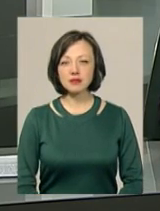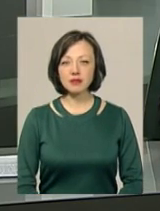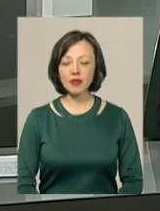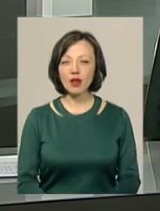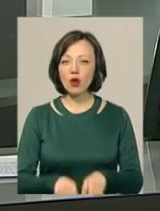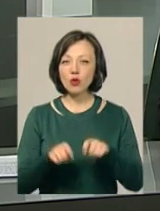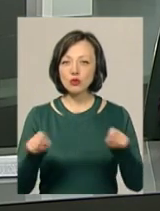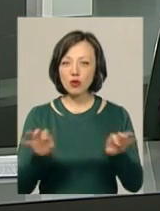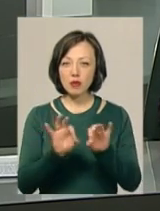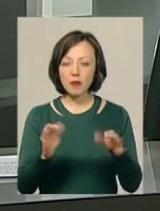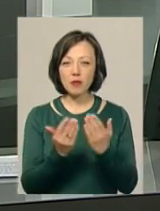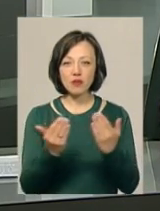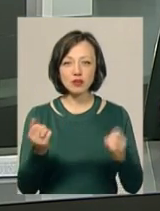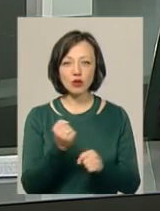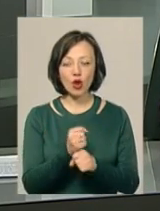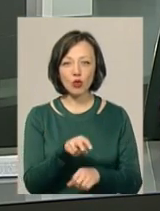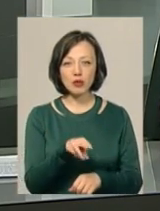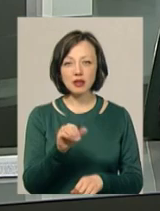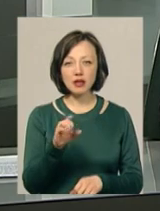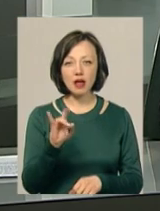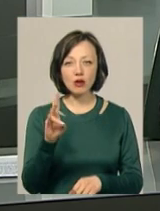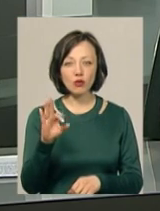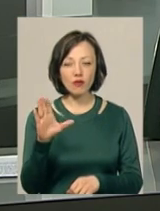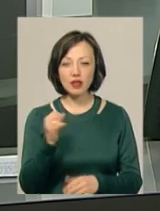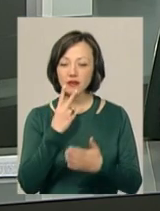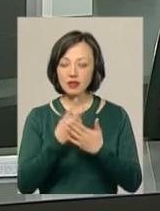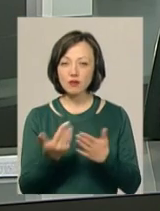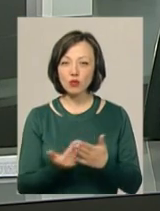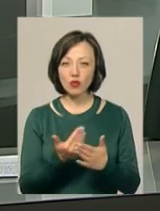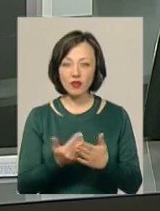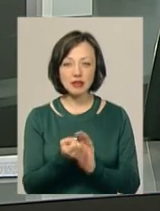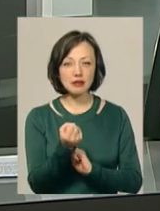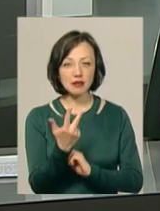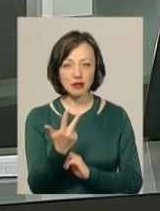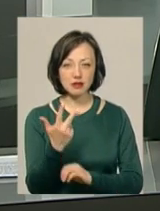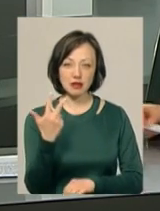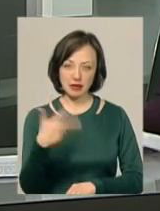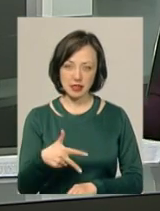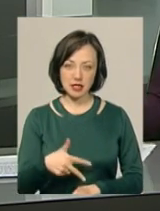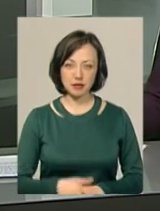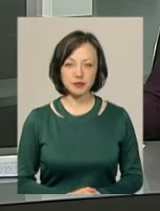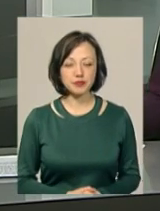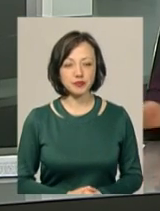Розлогий матеріал про виставку робіт Людмили Татаріної дивіться у нашому інформаційному випуску о 13:30.